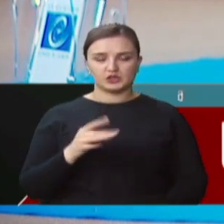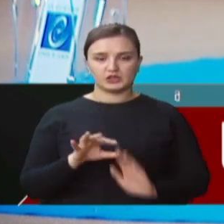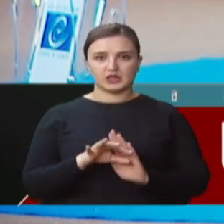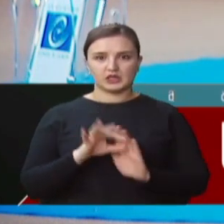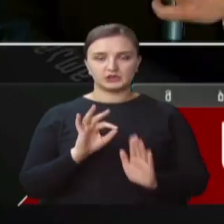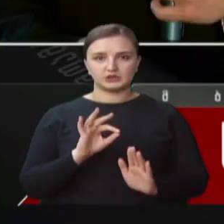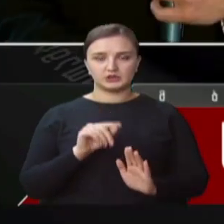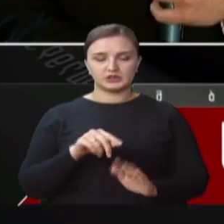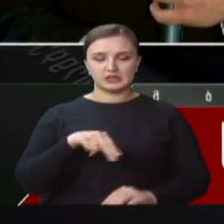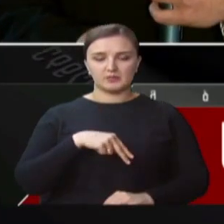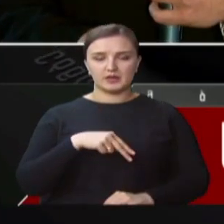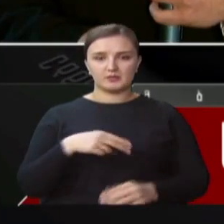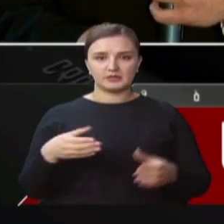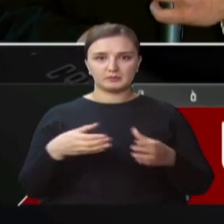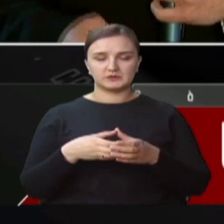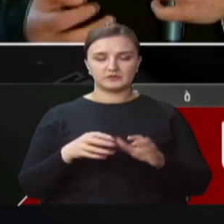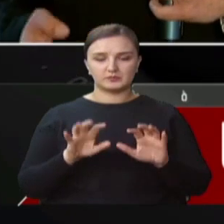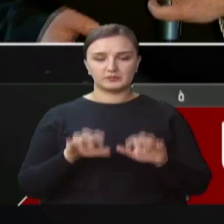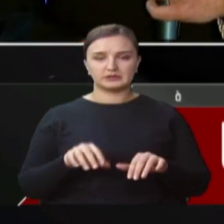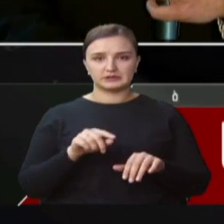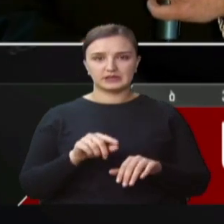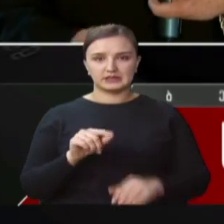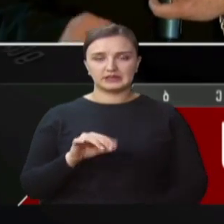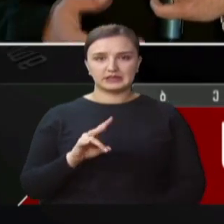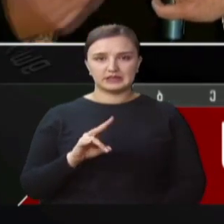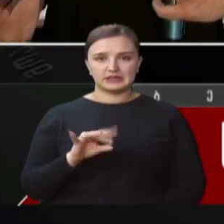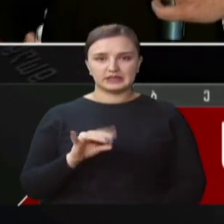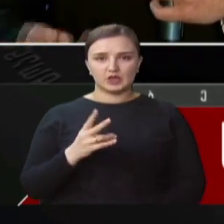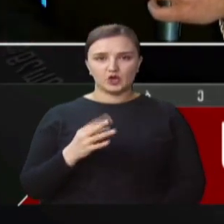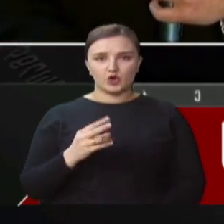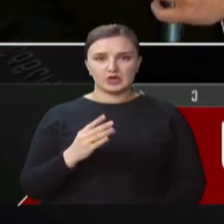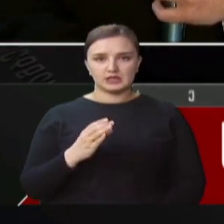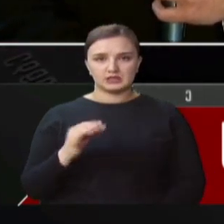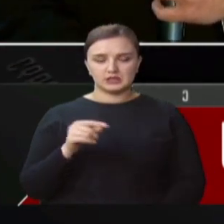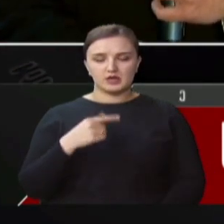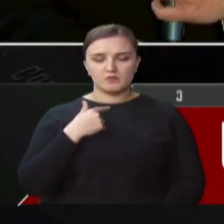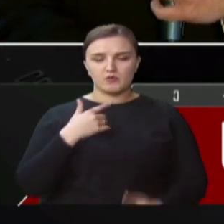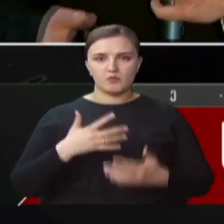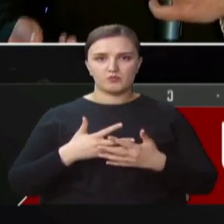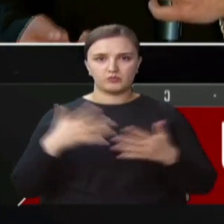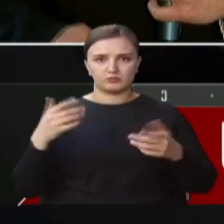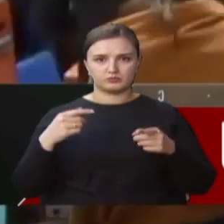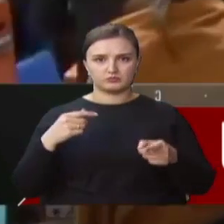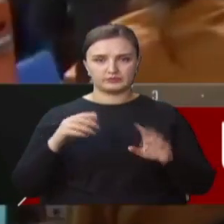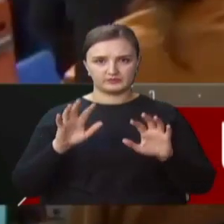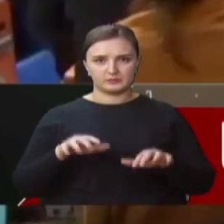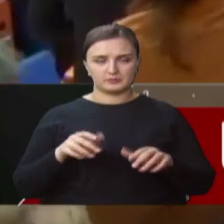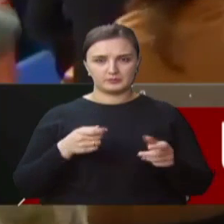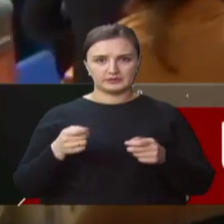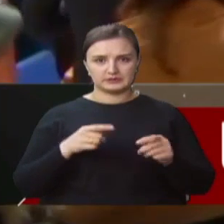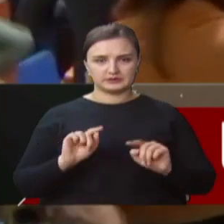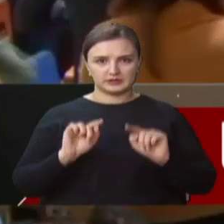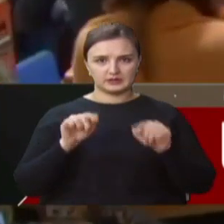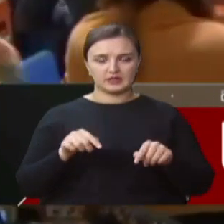აირჩიეს საპარლამენტო ასამბლეის პრეზიდენტთან თინი ქოქსი. ის ხმათა უმრავლესობით გახდა პრეზიდენტი, მათ